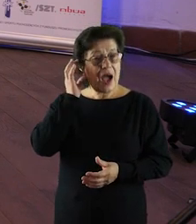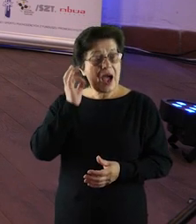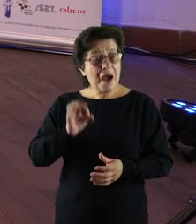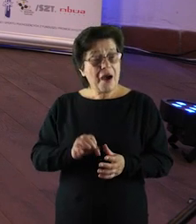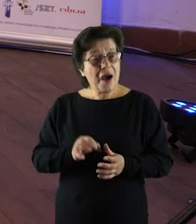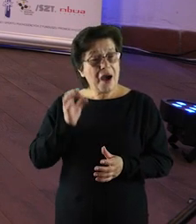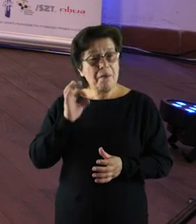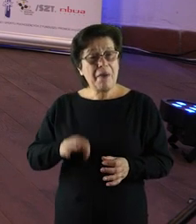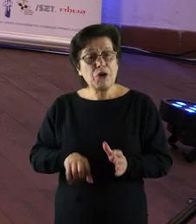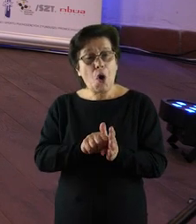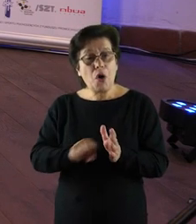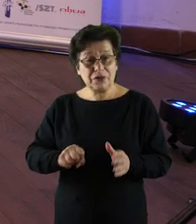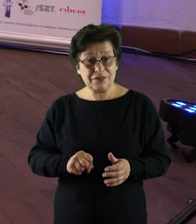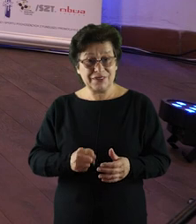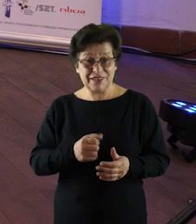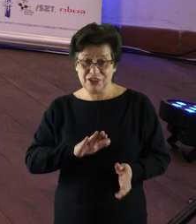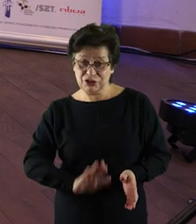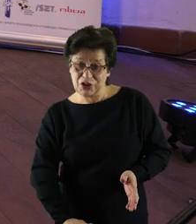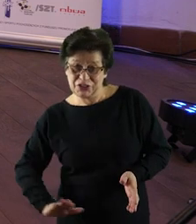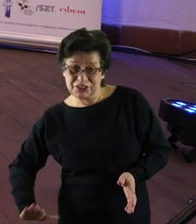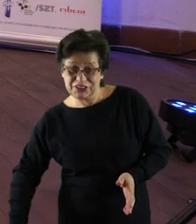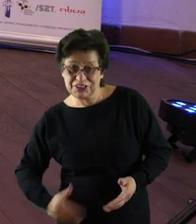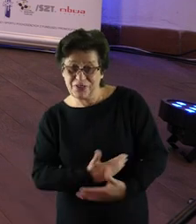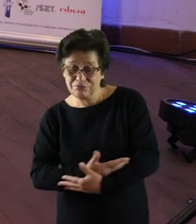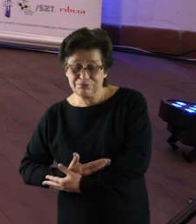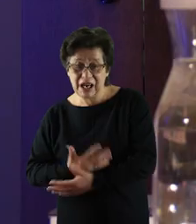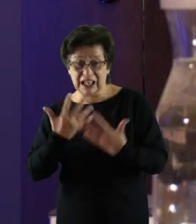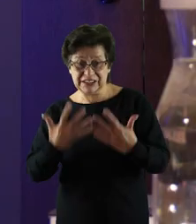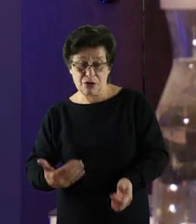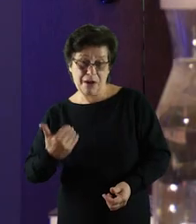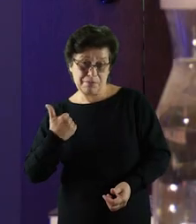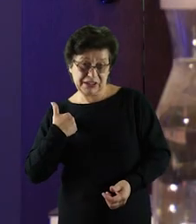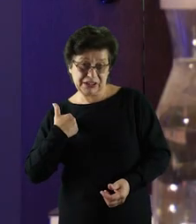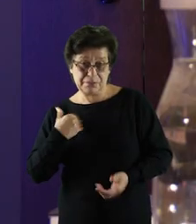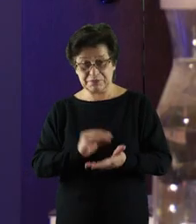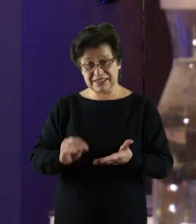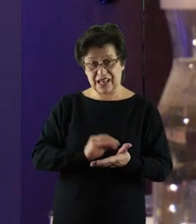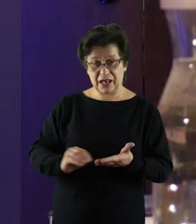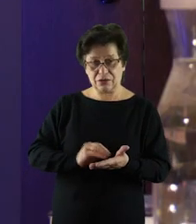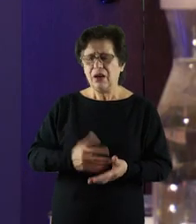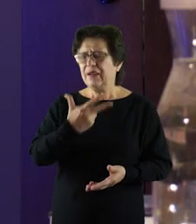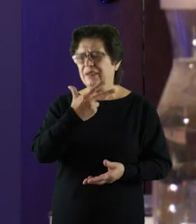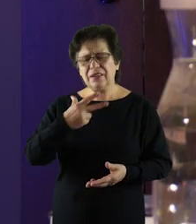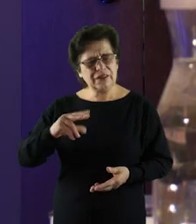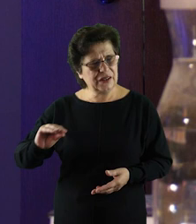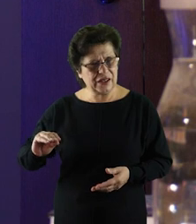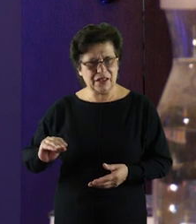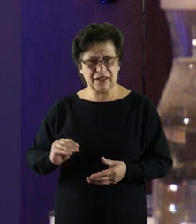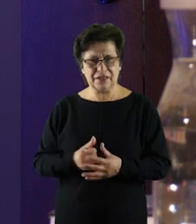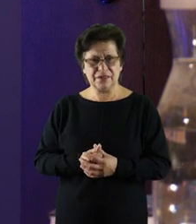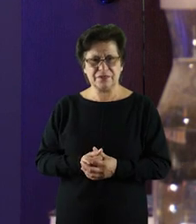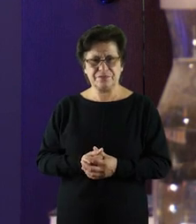pisarką? Świetne pytanie, dziękuję ci, kochanie, za takie fajne pytanko i powiem, że nie. I